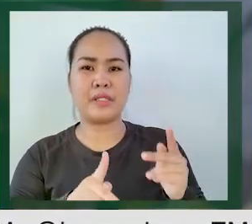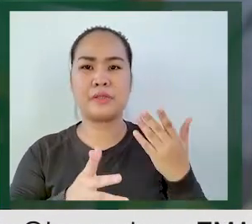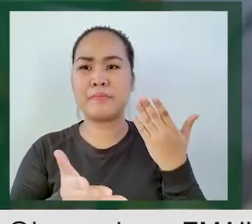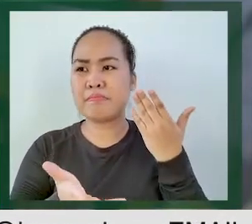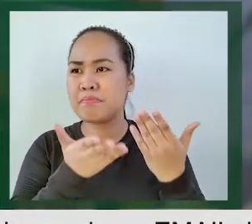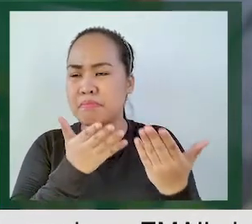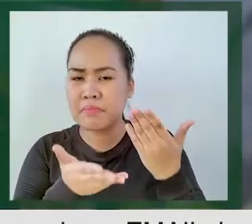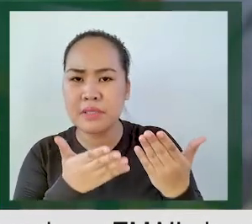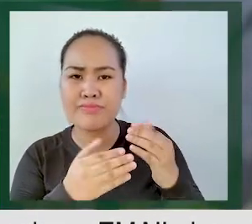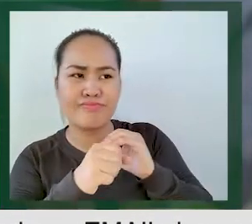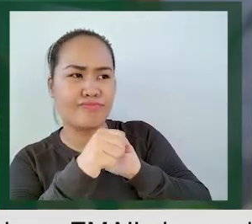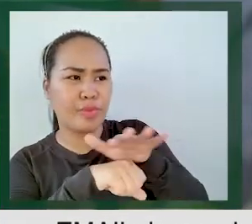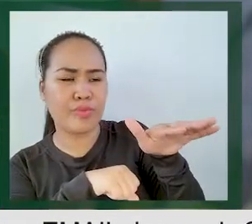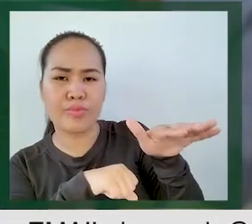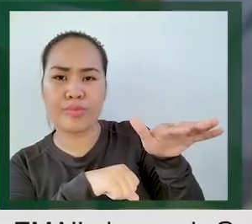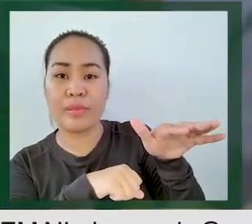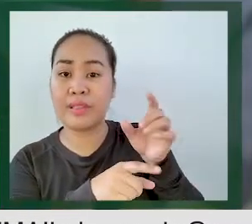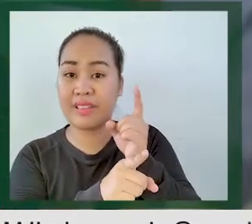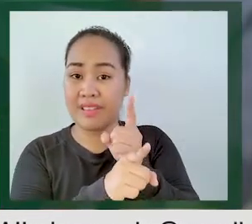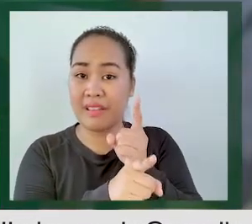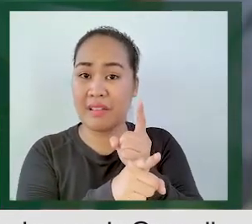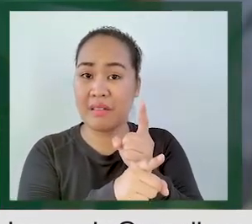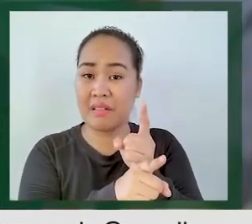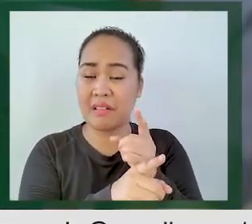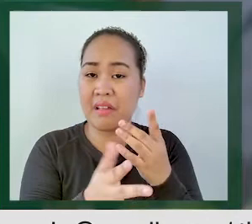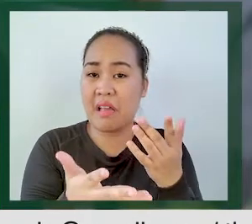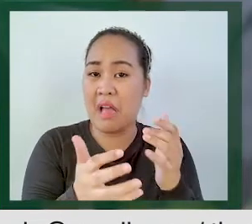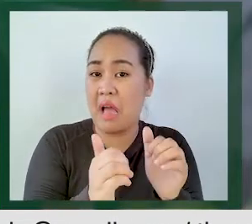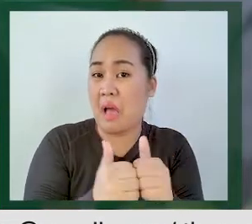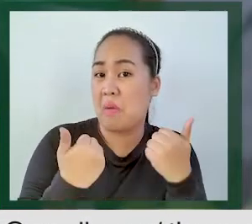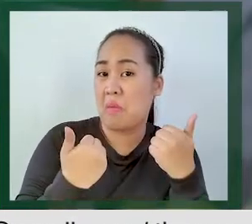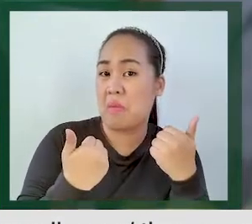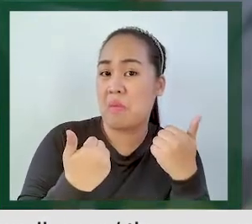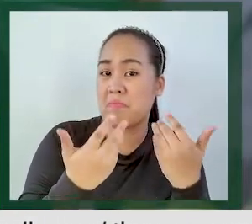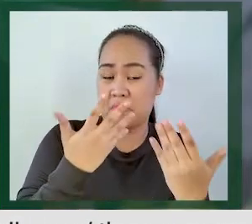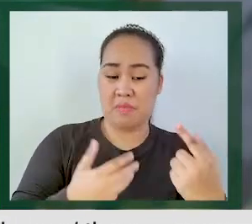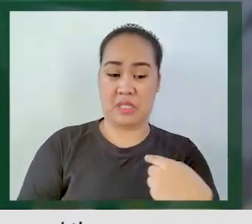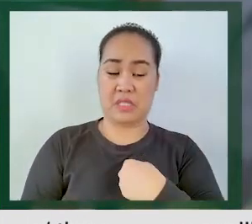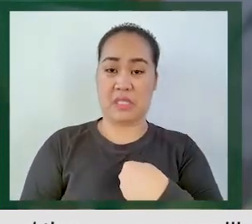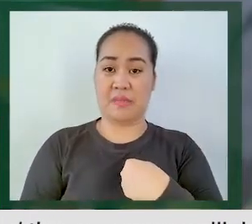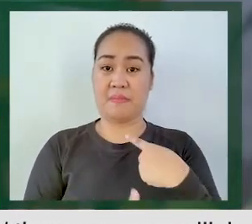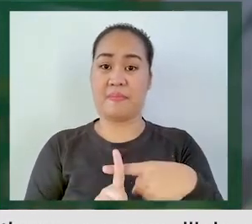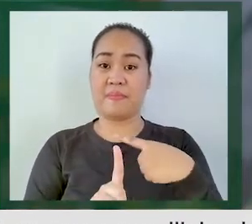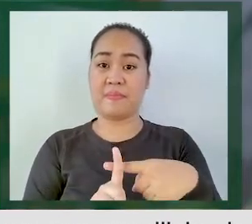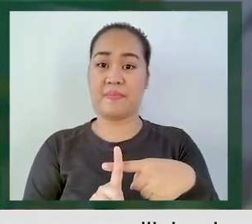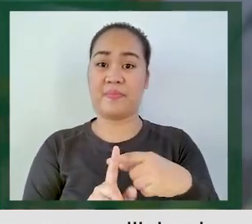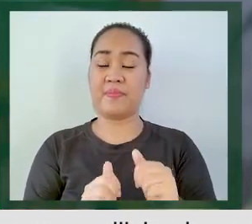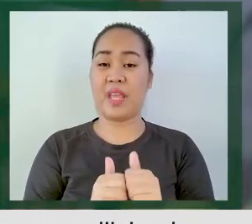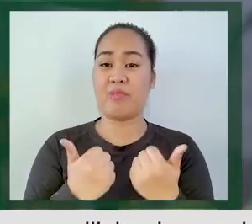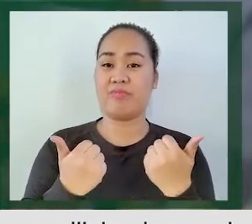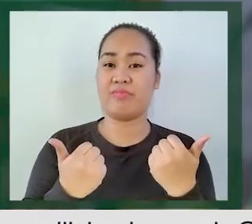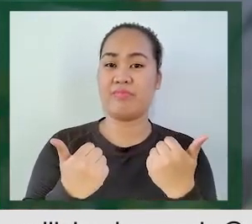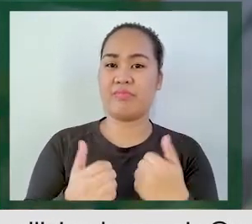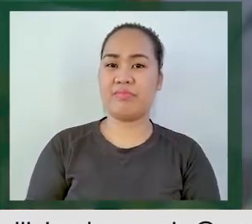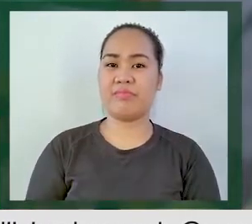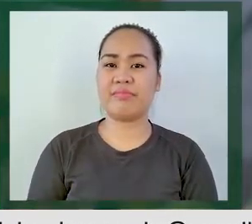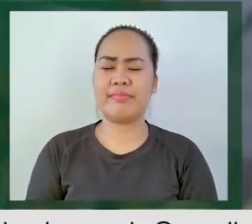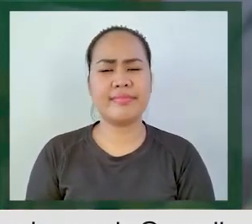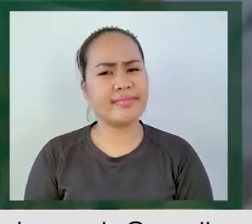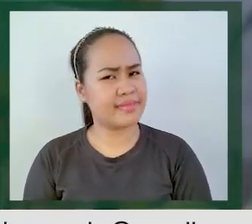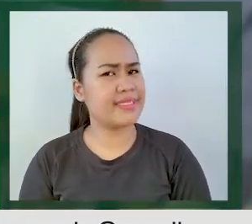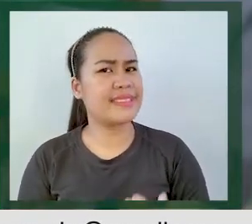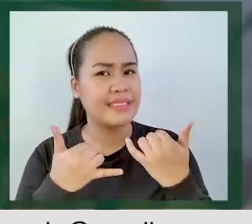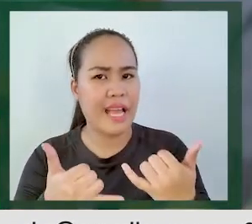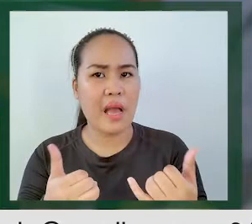COVID positive nga. Diba? So, yun ang nagiging cause minsan ng pagkalat. No? Kasi